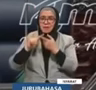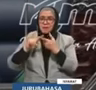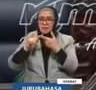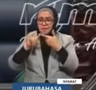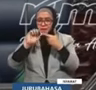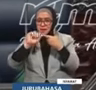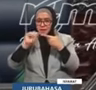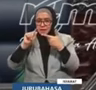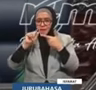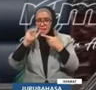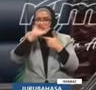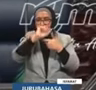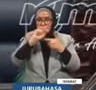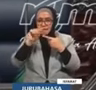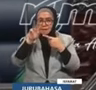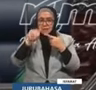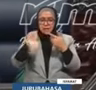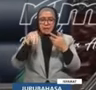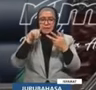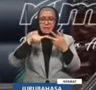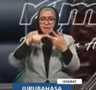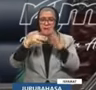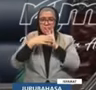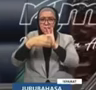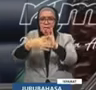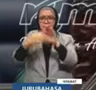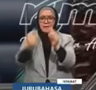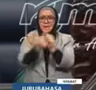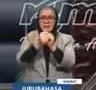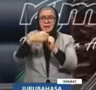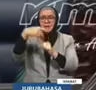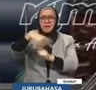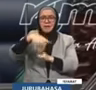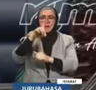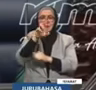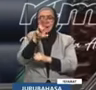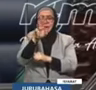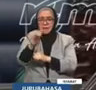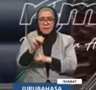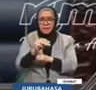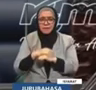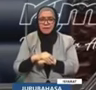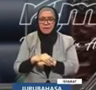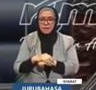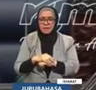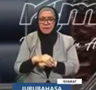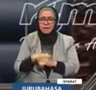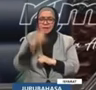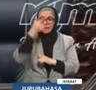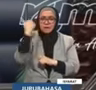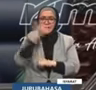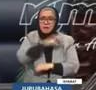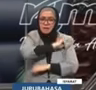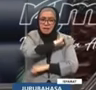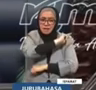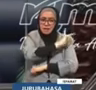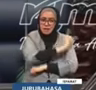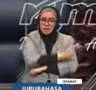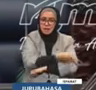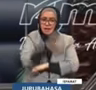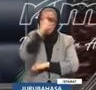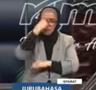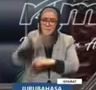PDF karena kuasa untuk membentuk segini berada di atas